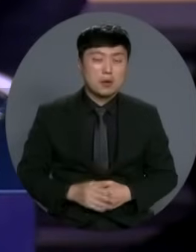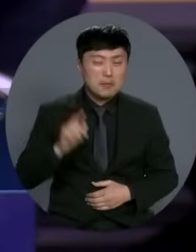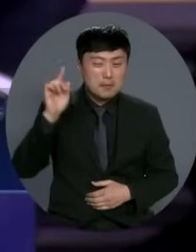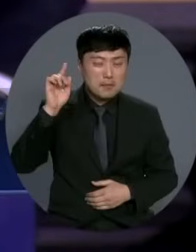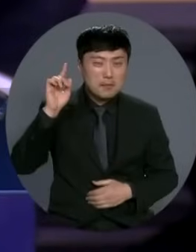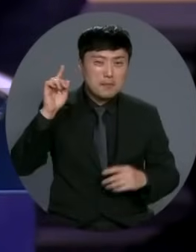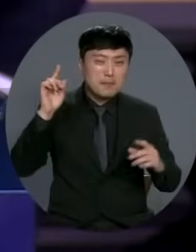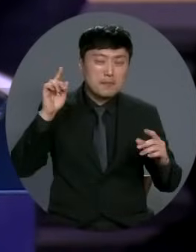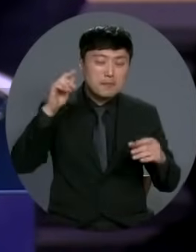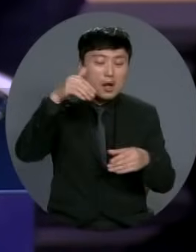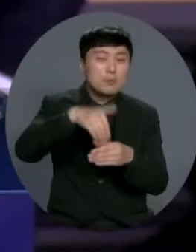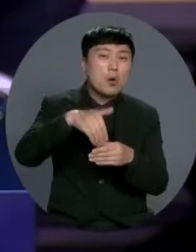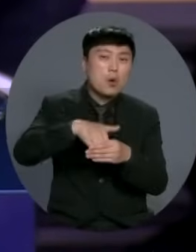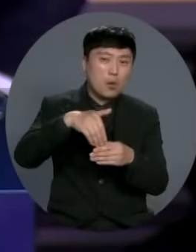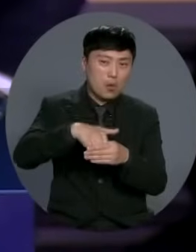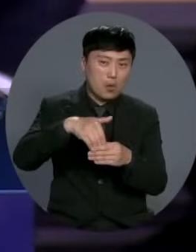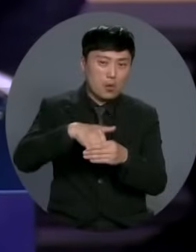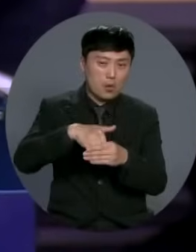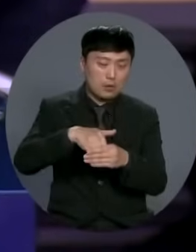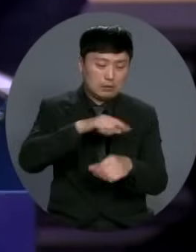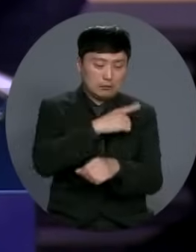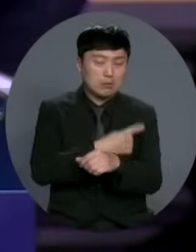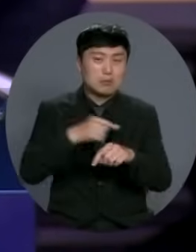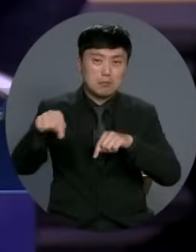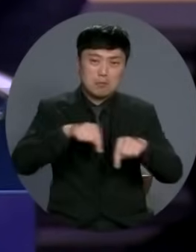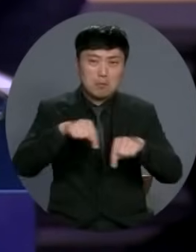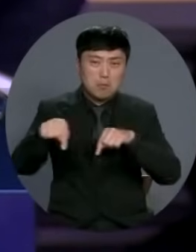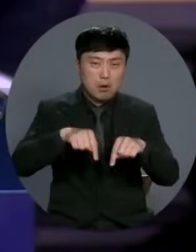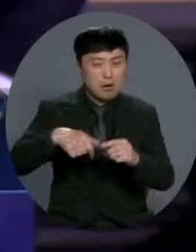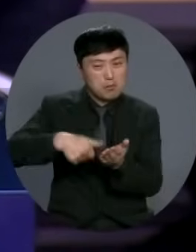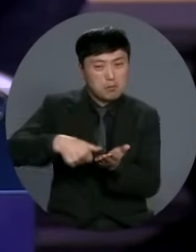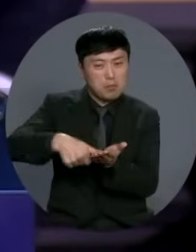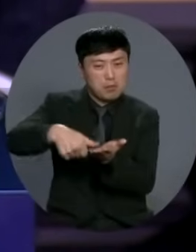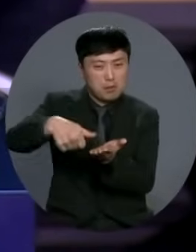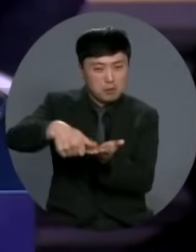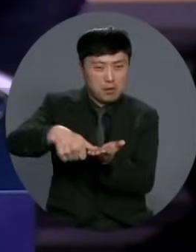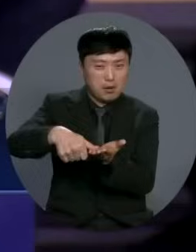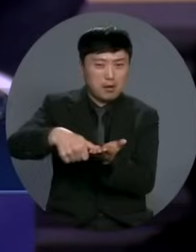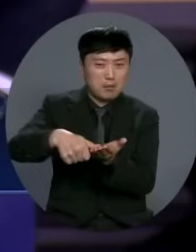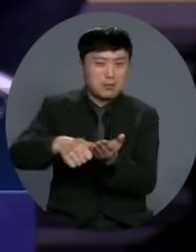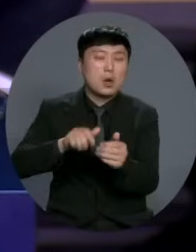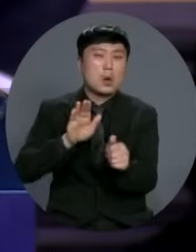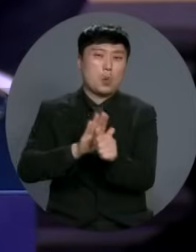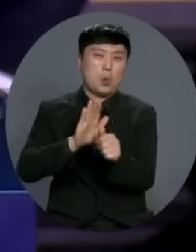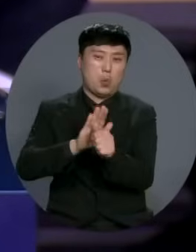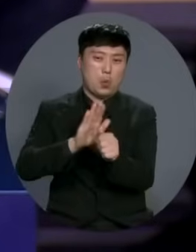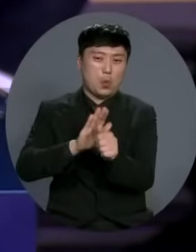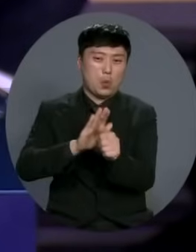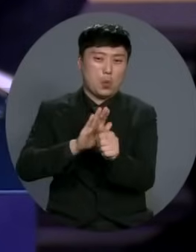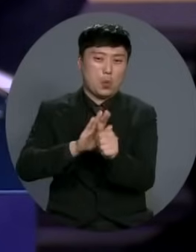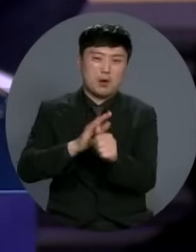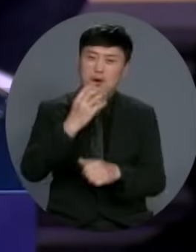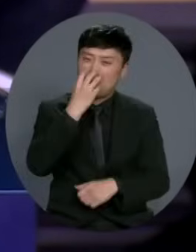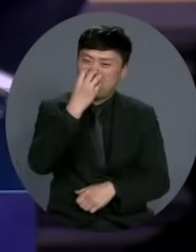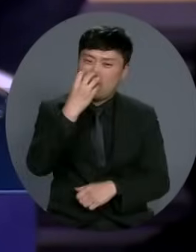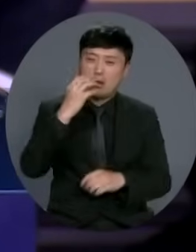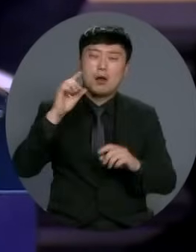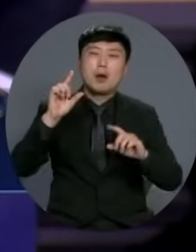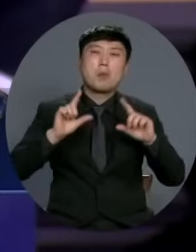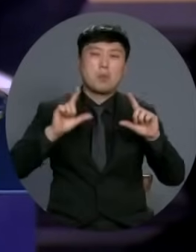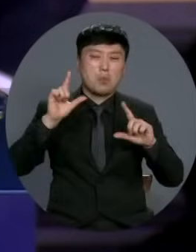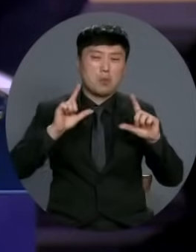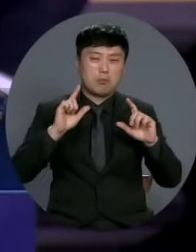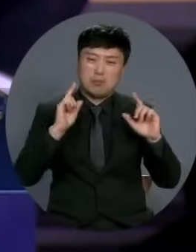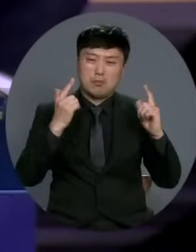매번 선거에서 정권 창출하는 과정에서 많은 표를 기여했다는 데서 나오는 그런